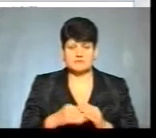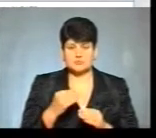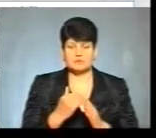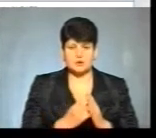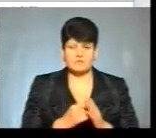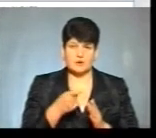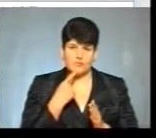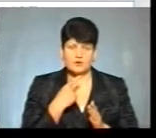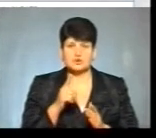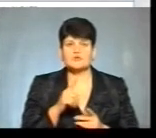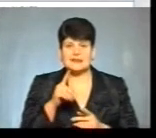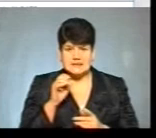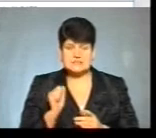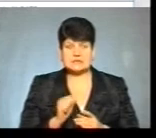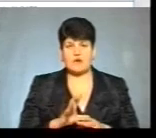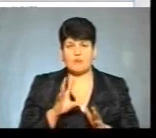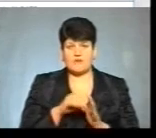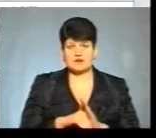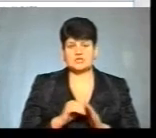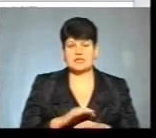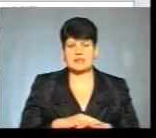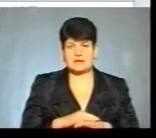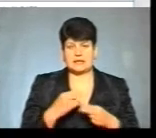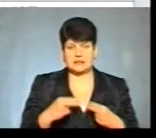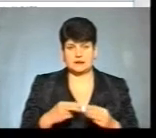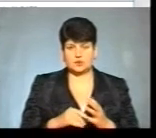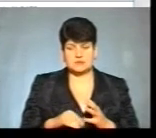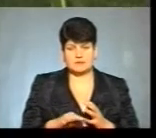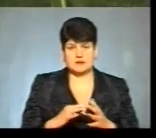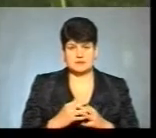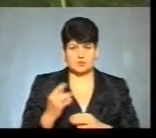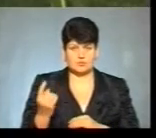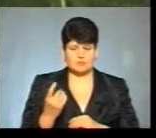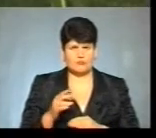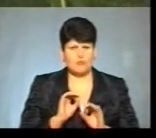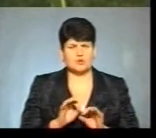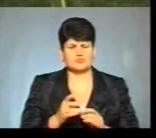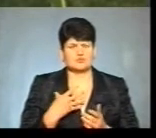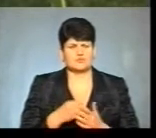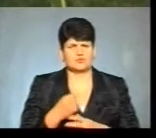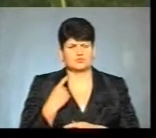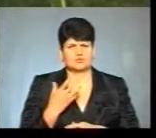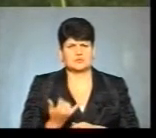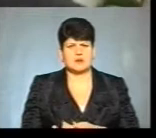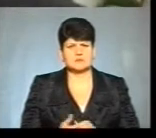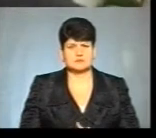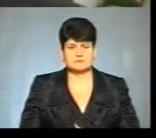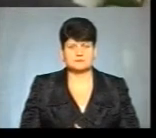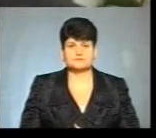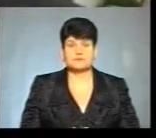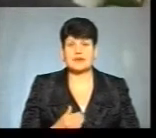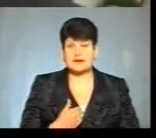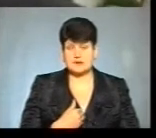зазначали, що ви за запровадження ринку земель сільськогосподарського призначення. Поясніть свою позицію зараз. Я